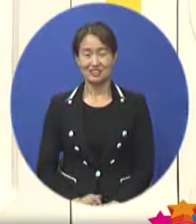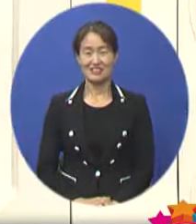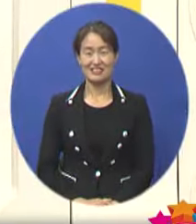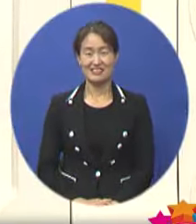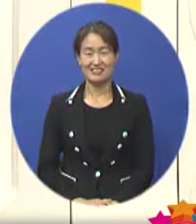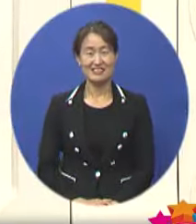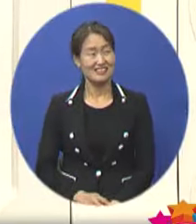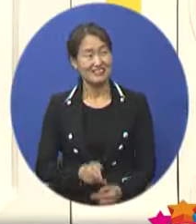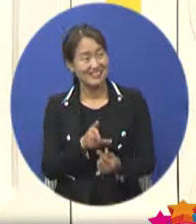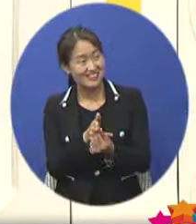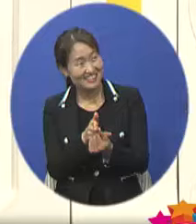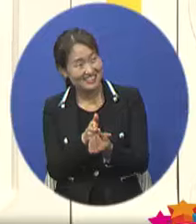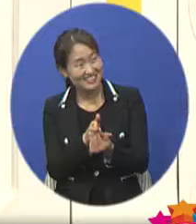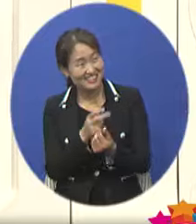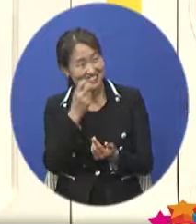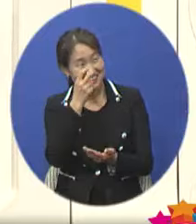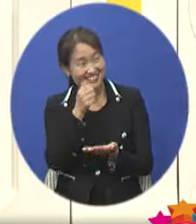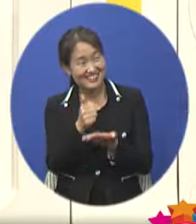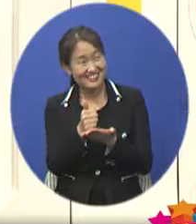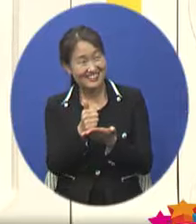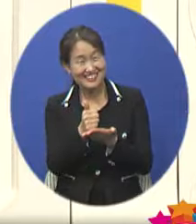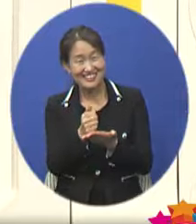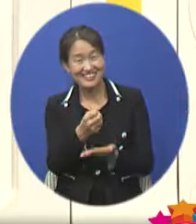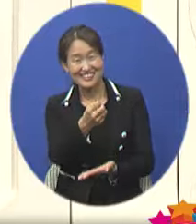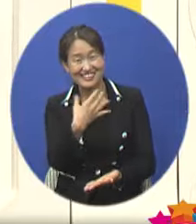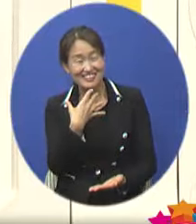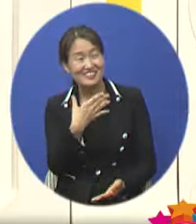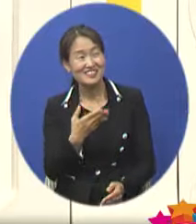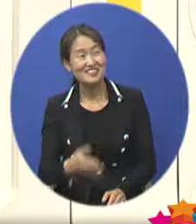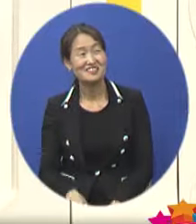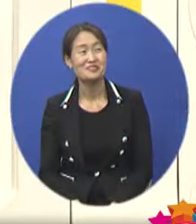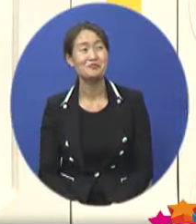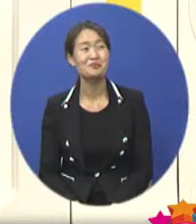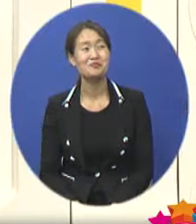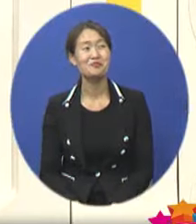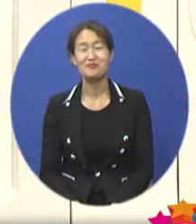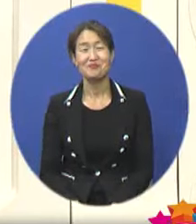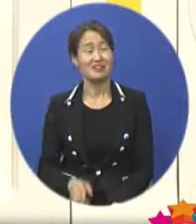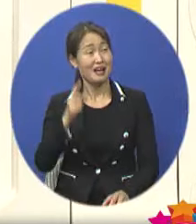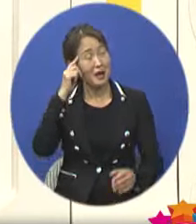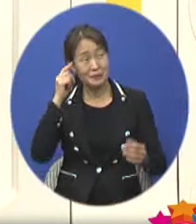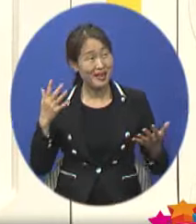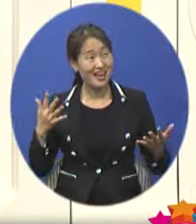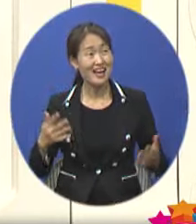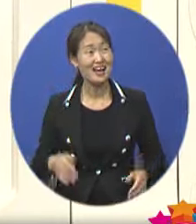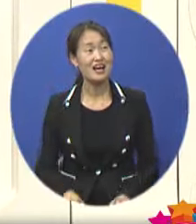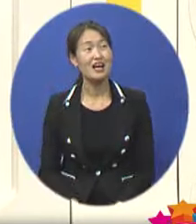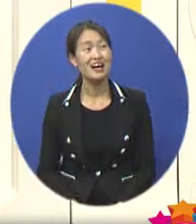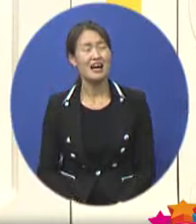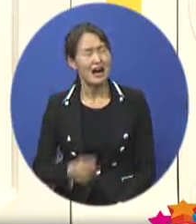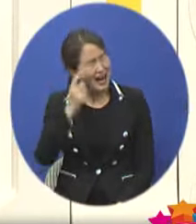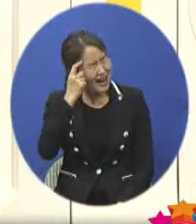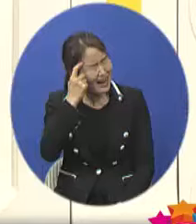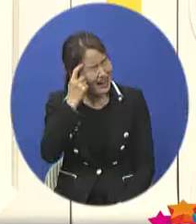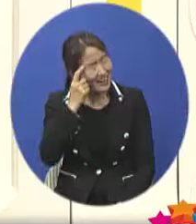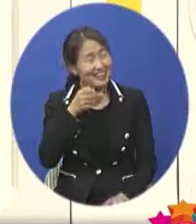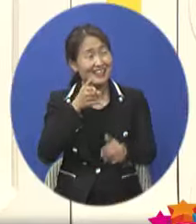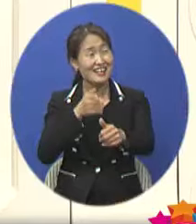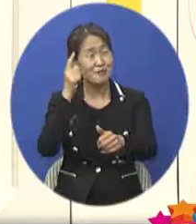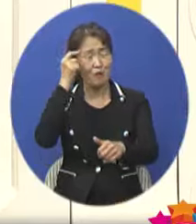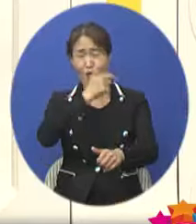그 우리 저 카메라 네. 감독님. 감독님 맞추셨나? 아니 말을 좀 해보라고. 생각이 안 나요? 모르겠어요. 아 머리 좀 써요. 아 모르겠대요.